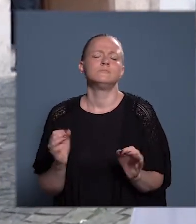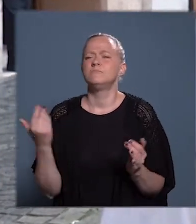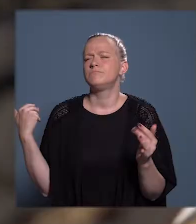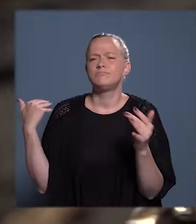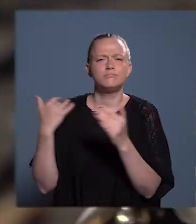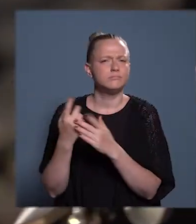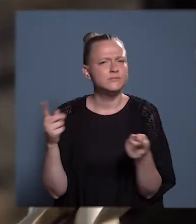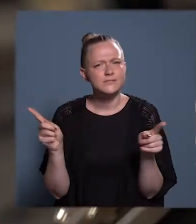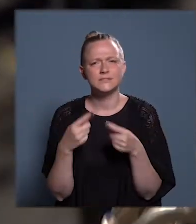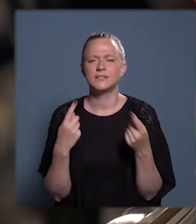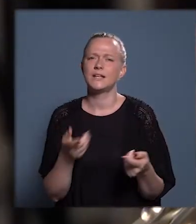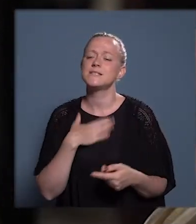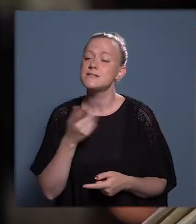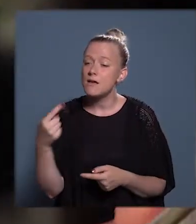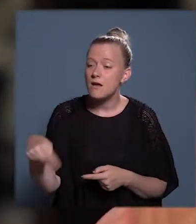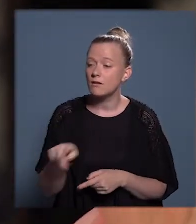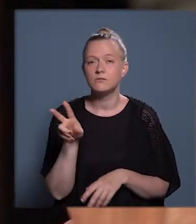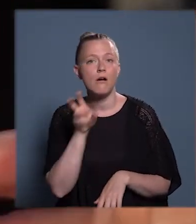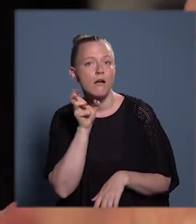hallani, ma délután is